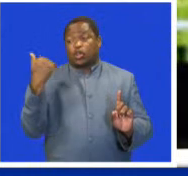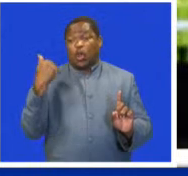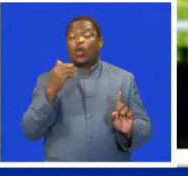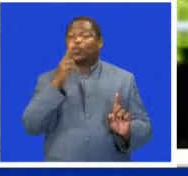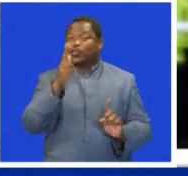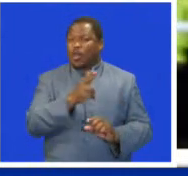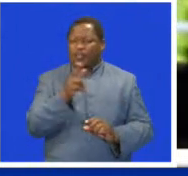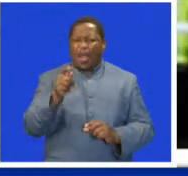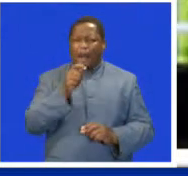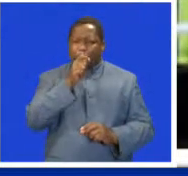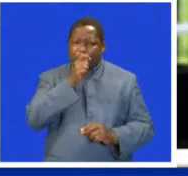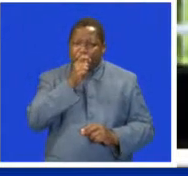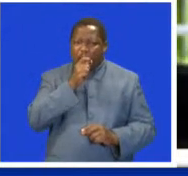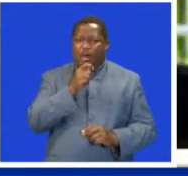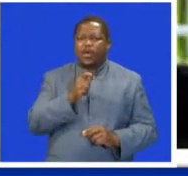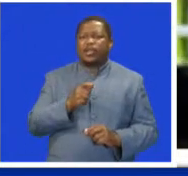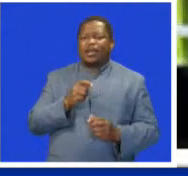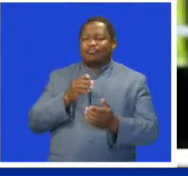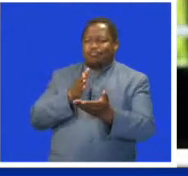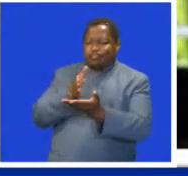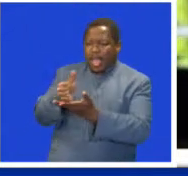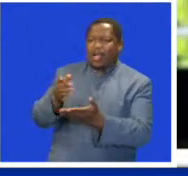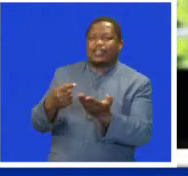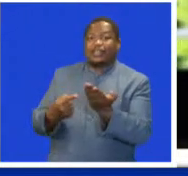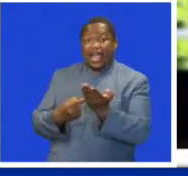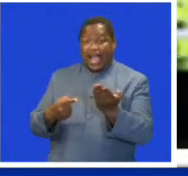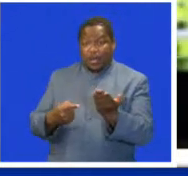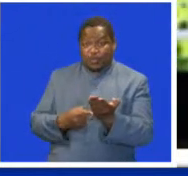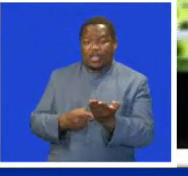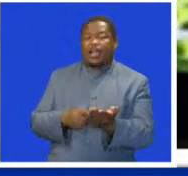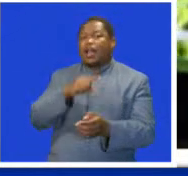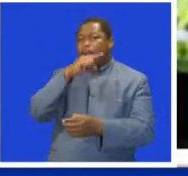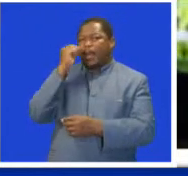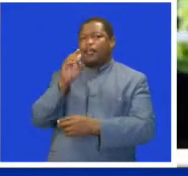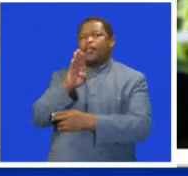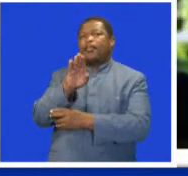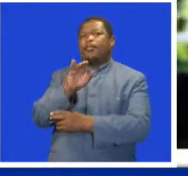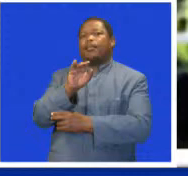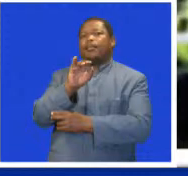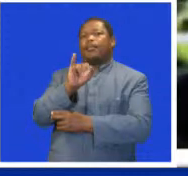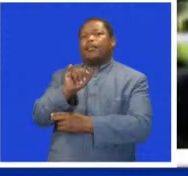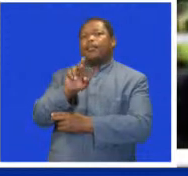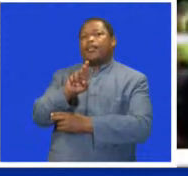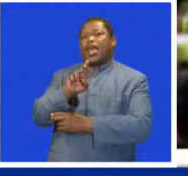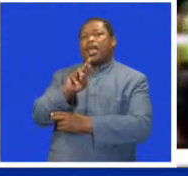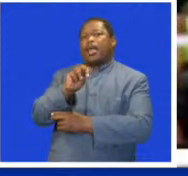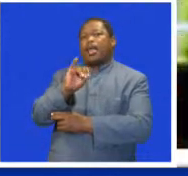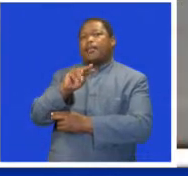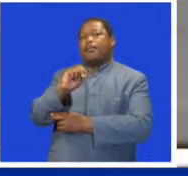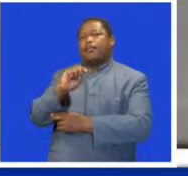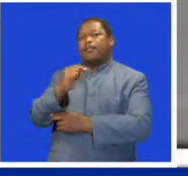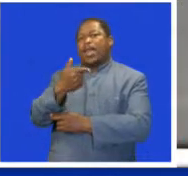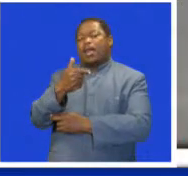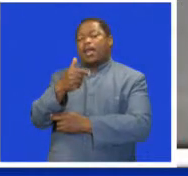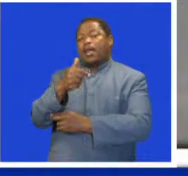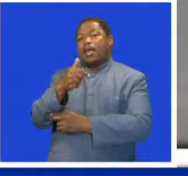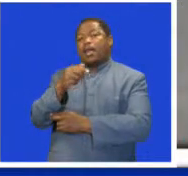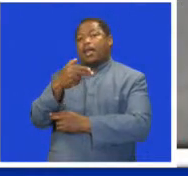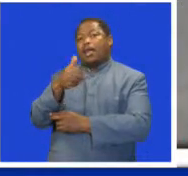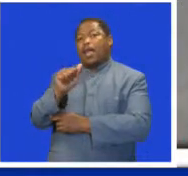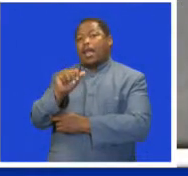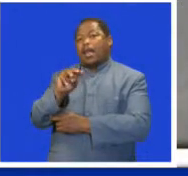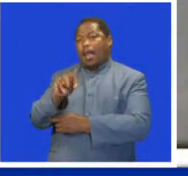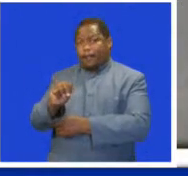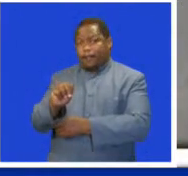ekuseni etindzaweni letehlukene edolobheni eBirmingham. Emaphoyisa kulela live avete kuthi tindzawo lapho